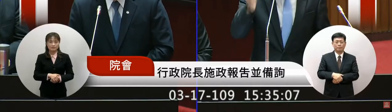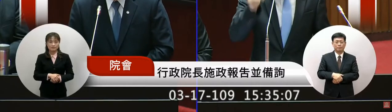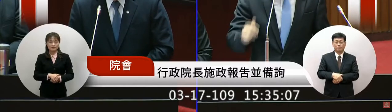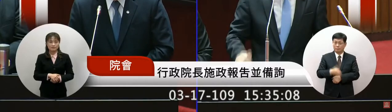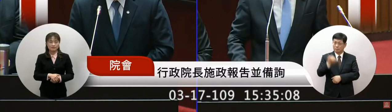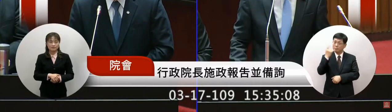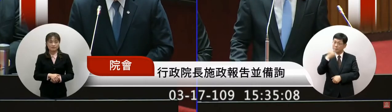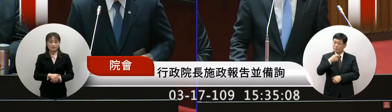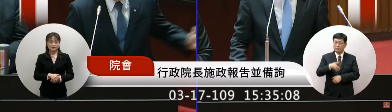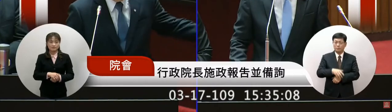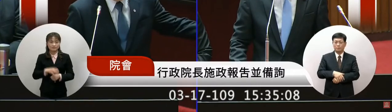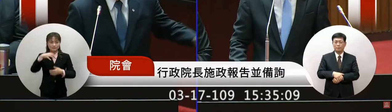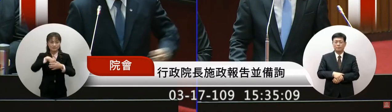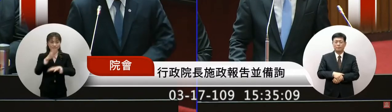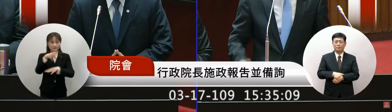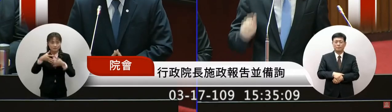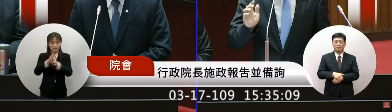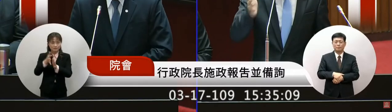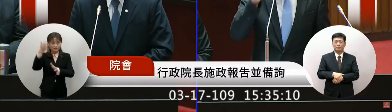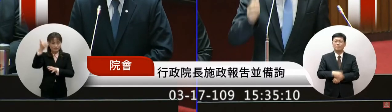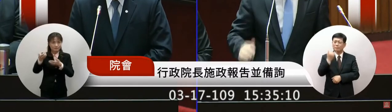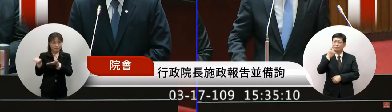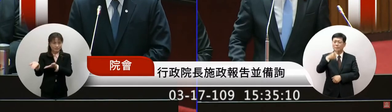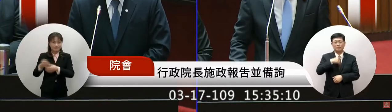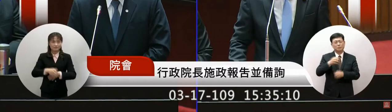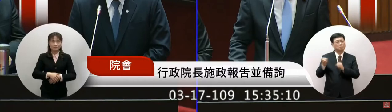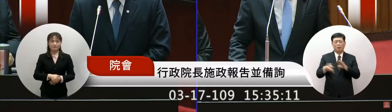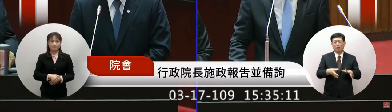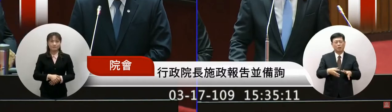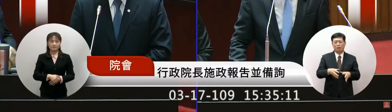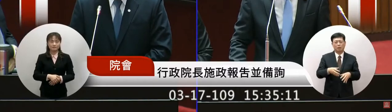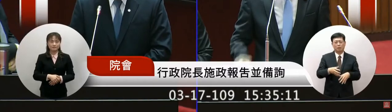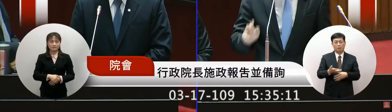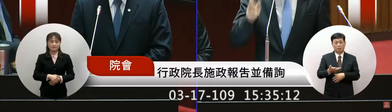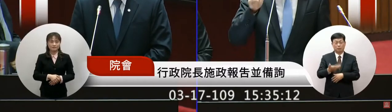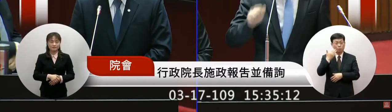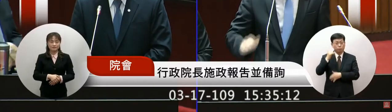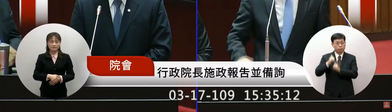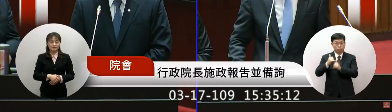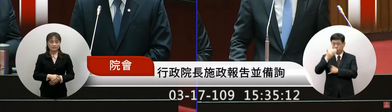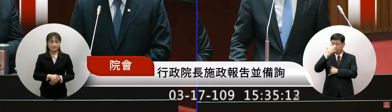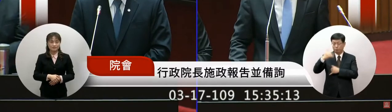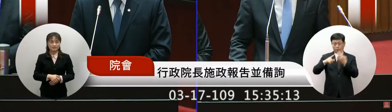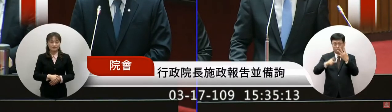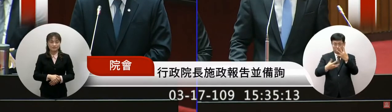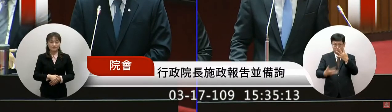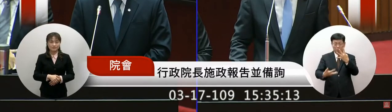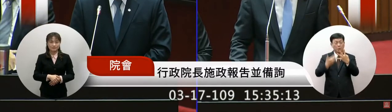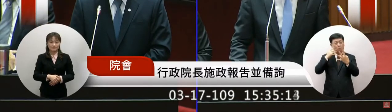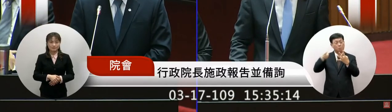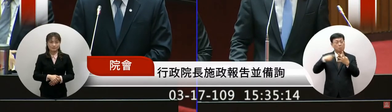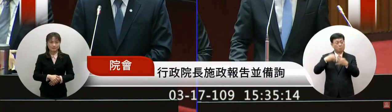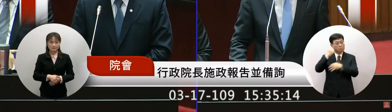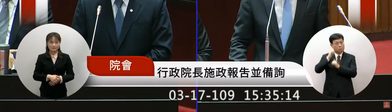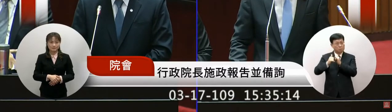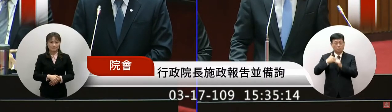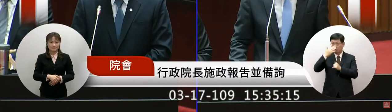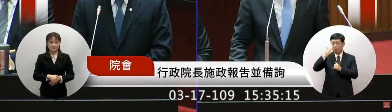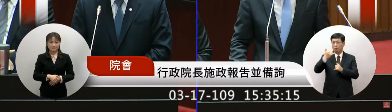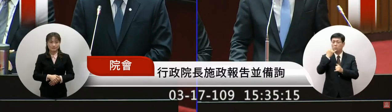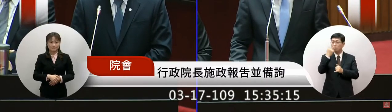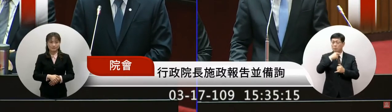我 但未使把 内政部长在这里， 可不可以放弃上诉？那民众赢，4月8号，那民众赢，敢会使